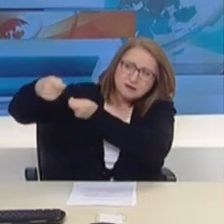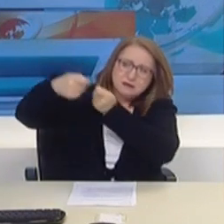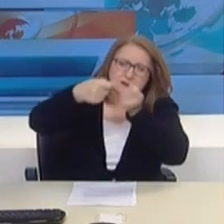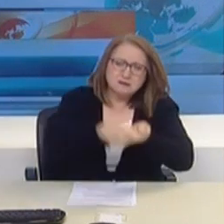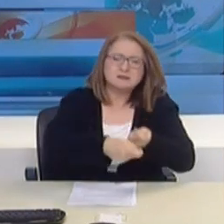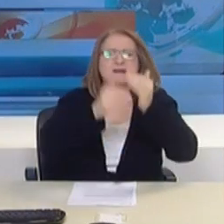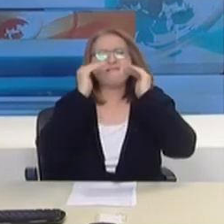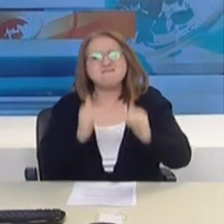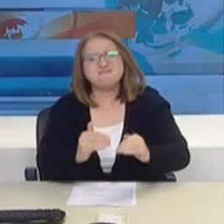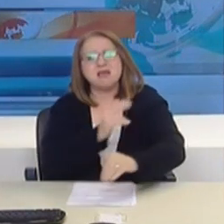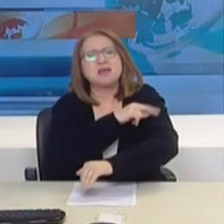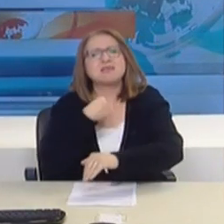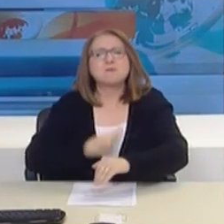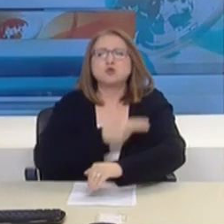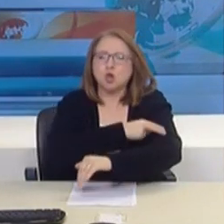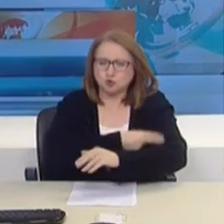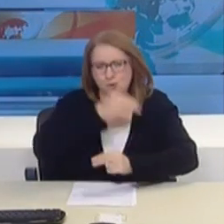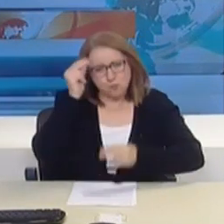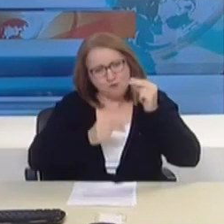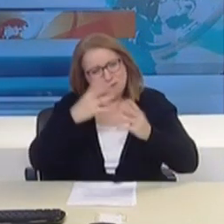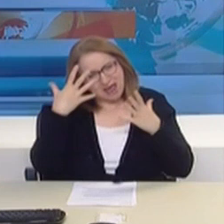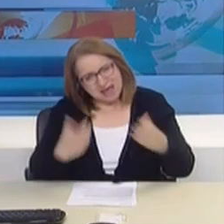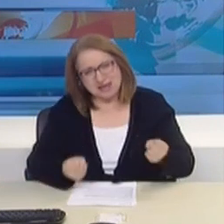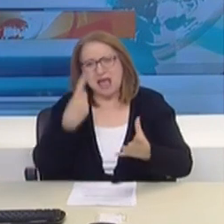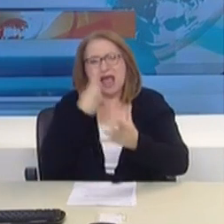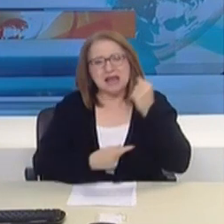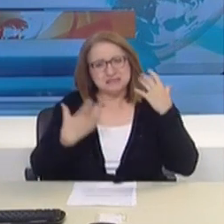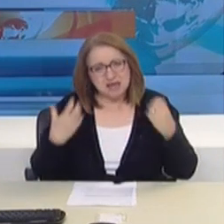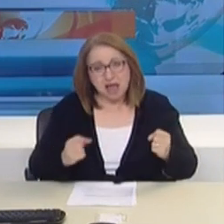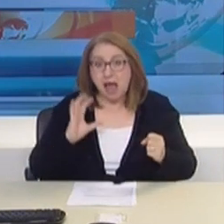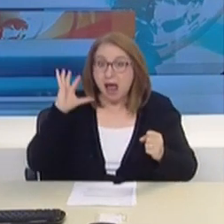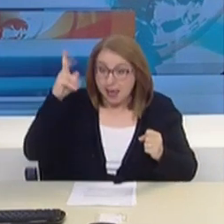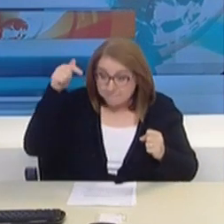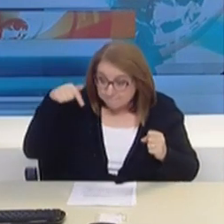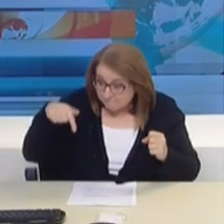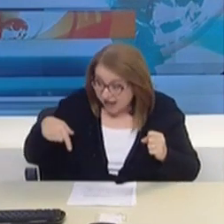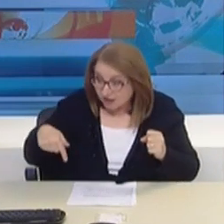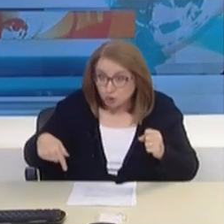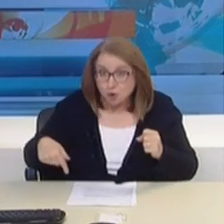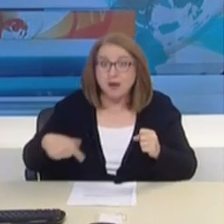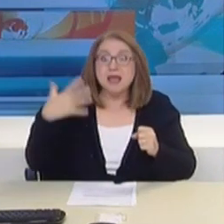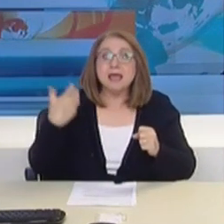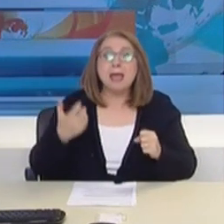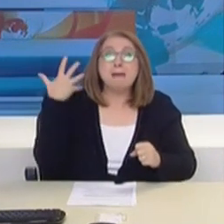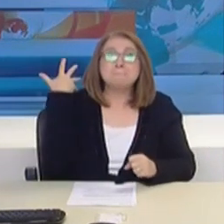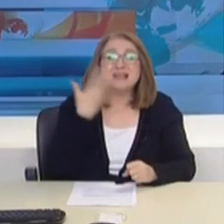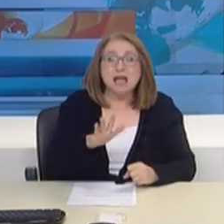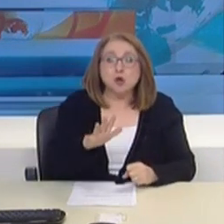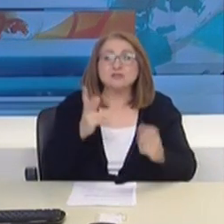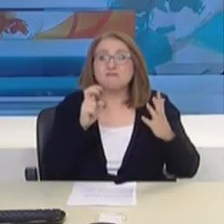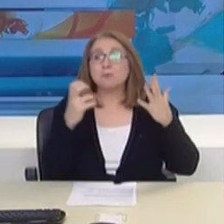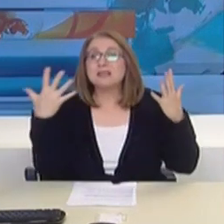2 μήνες το ΕΣΥ είχε 565 κλίνες ΜΕΘ. Σε αυτό εμείς